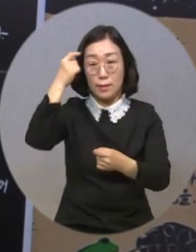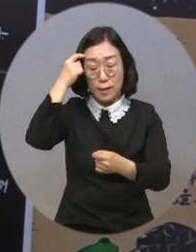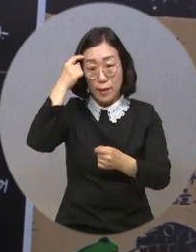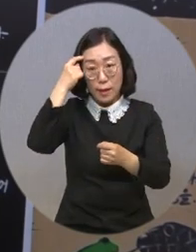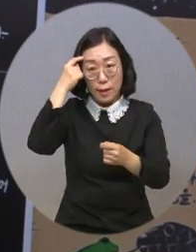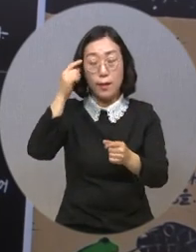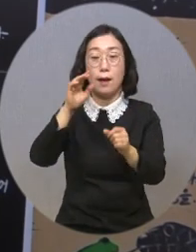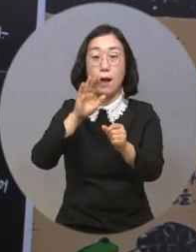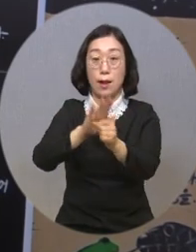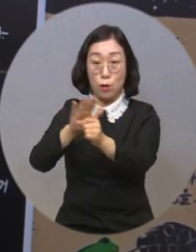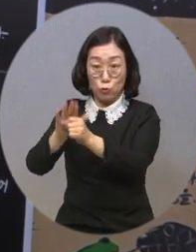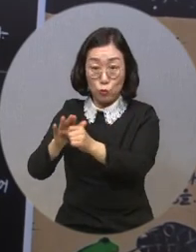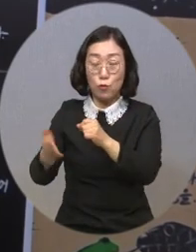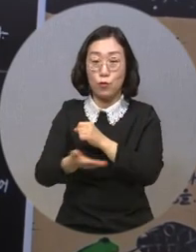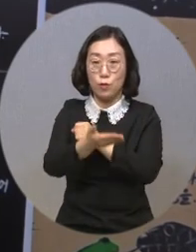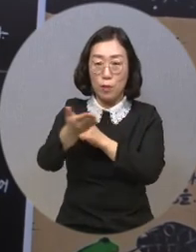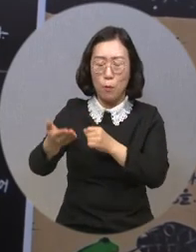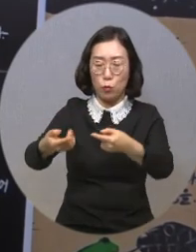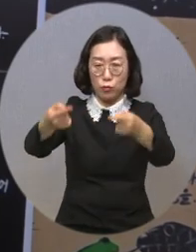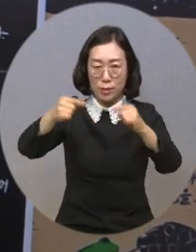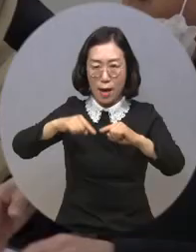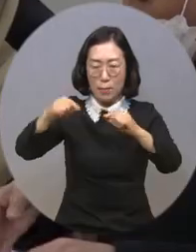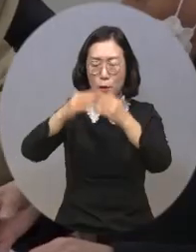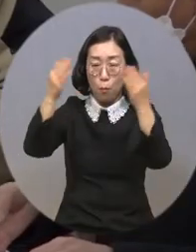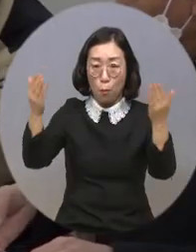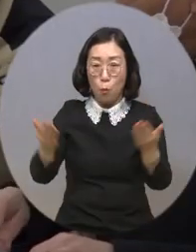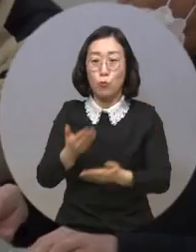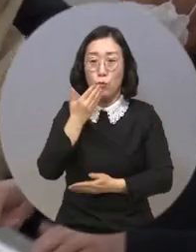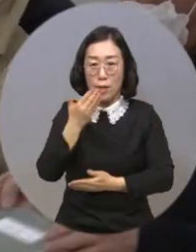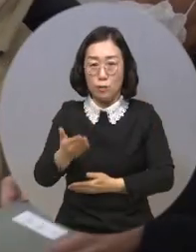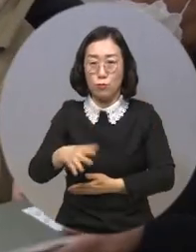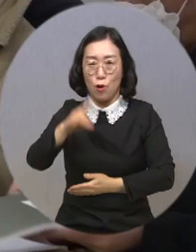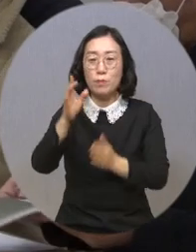시민 누구나 참여하는 정치 풍토를 만들어가는